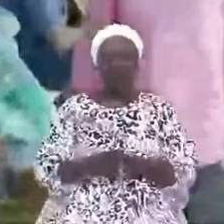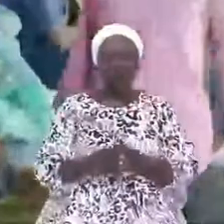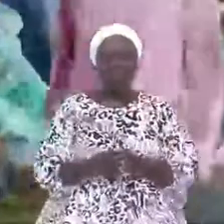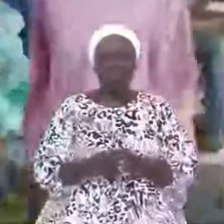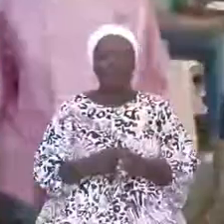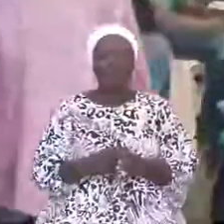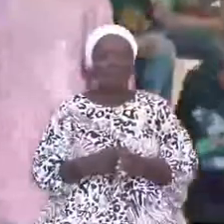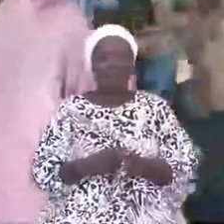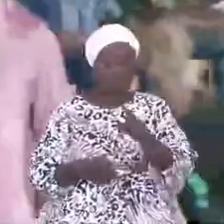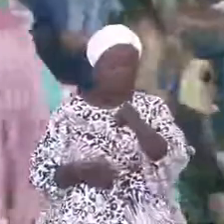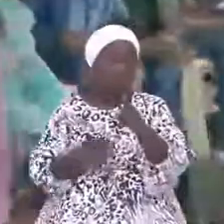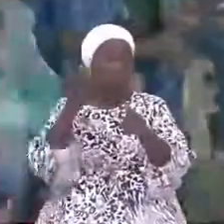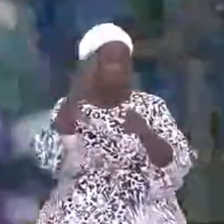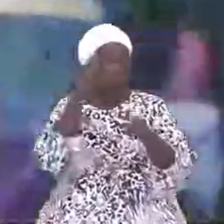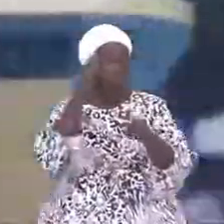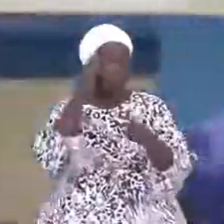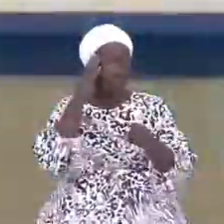ne vont pas te faire taire.